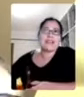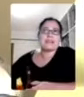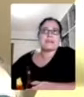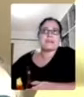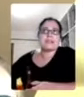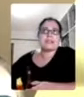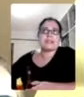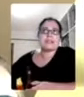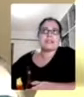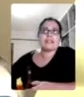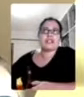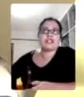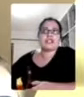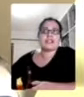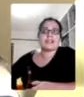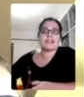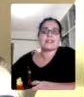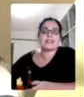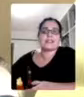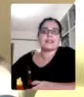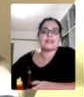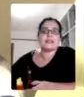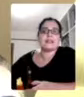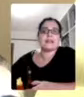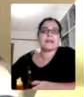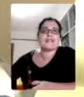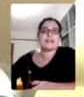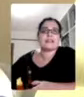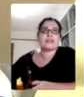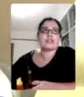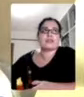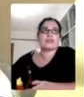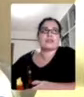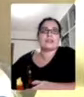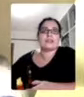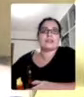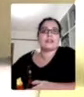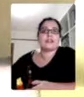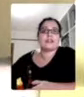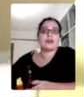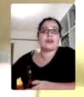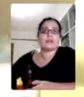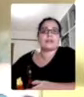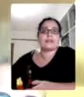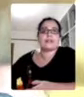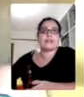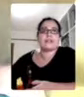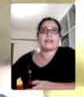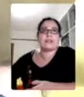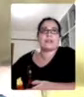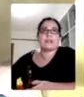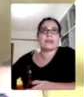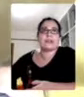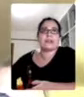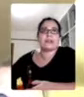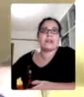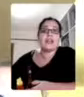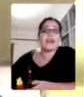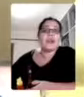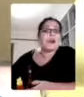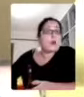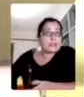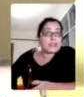Ya işte herkesin bir yiyiş, içiş tarzı var. Mesela ben Fatih Cihat Turgut'ta gördüm defalarca fotoğraf